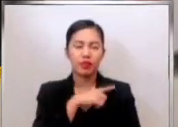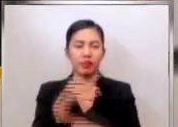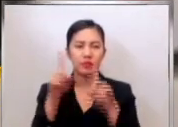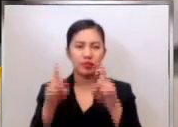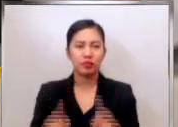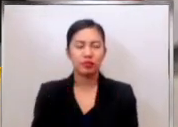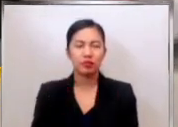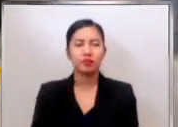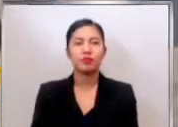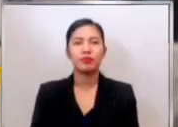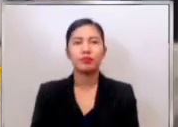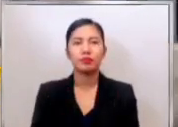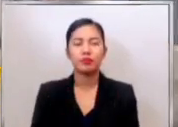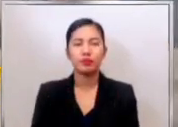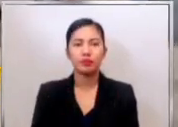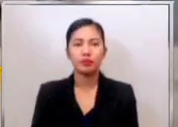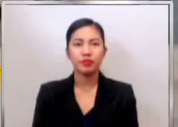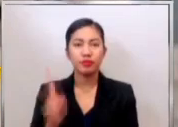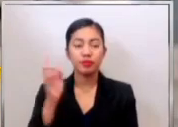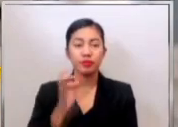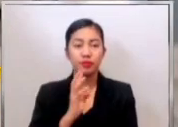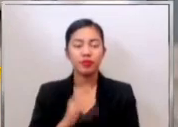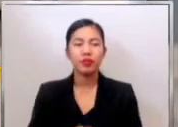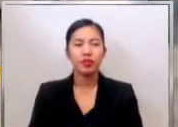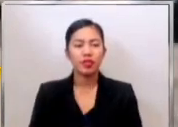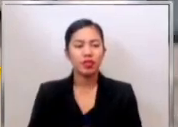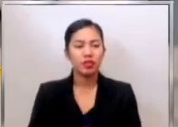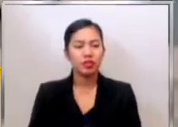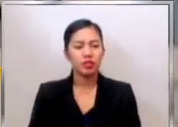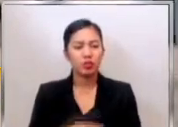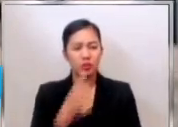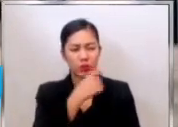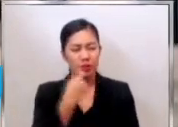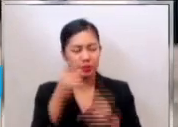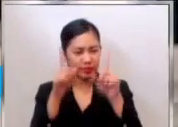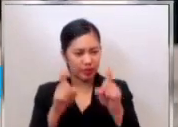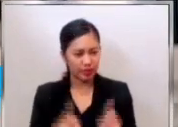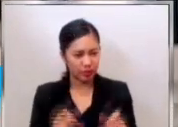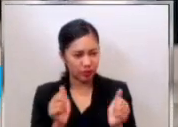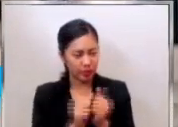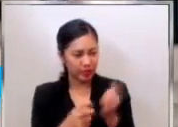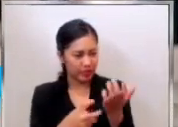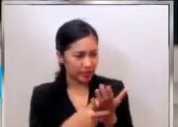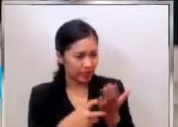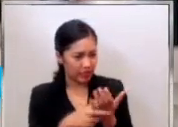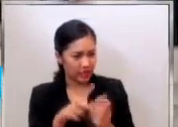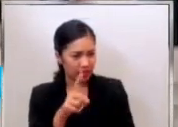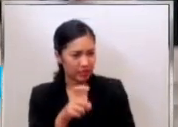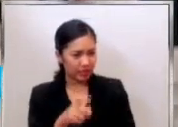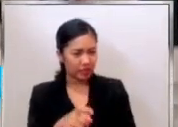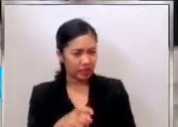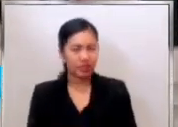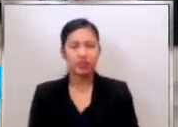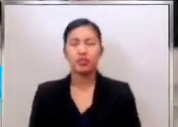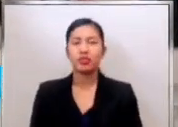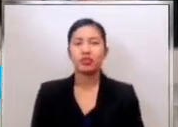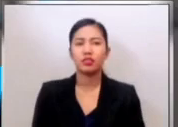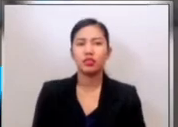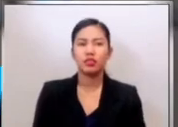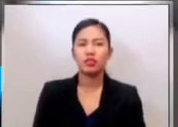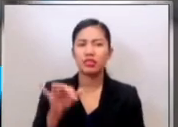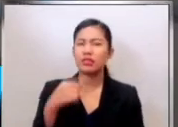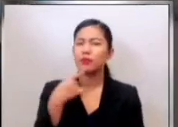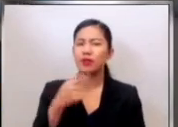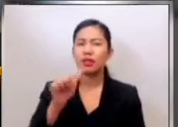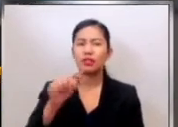sa agency, swab test, kasama na po yung ticket. Yung po ang nabanggit po noong agent. Hindi po kasi alam niyo yung nangyari na yan